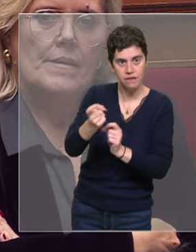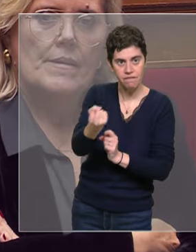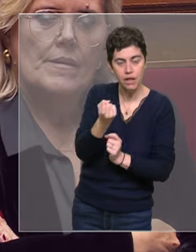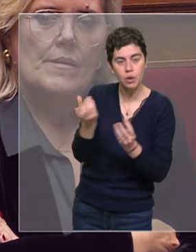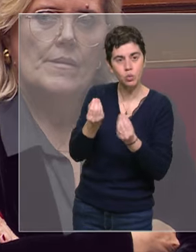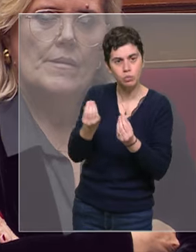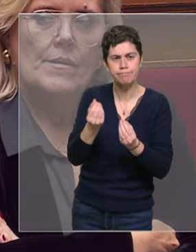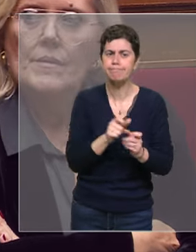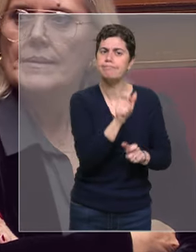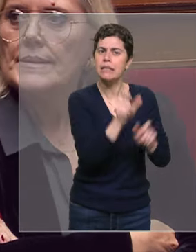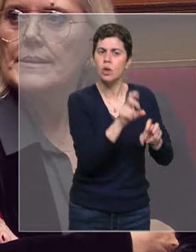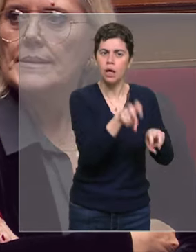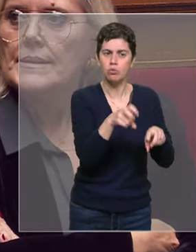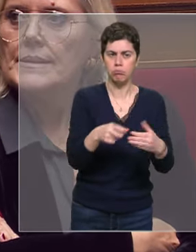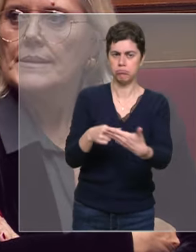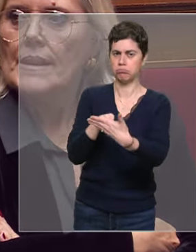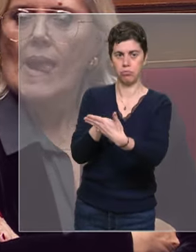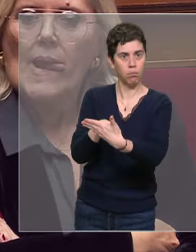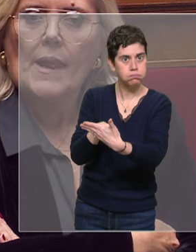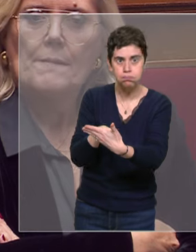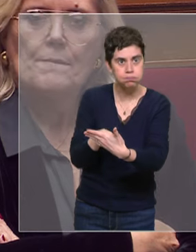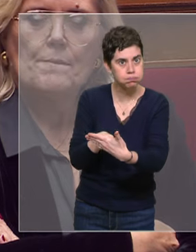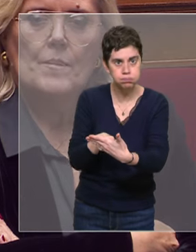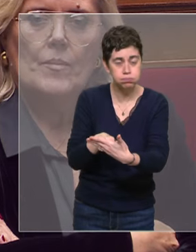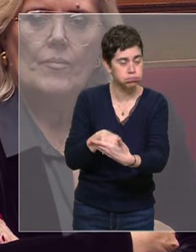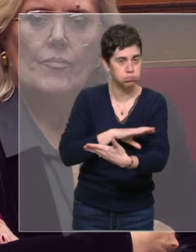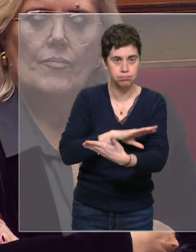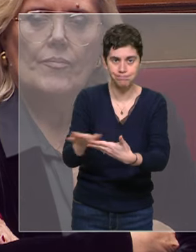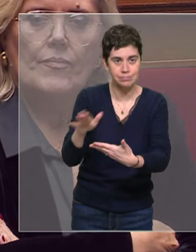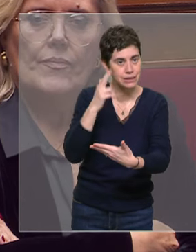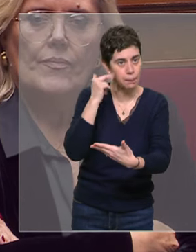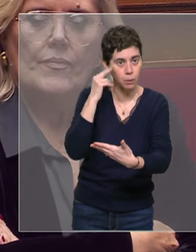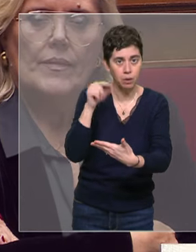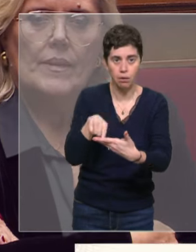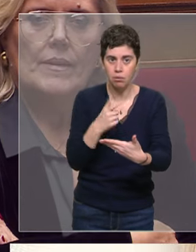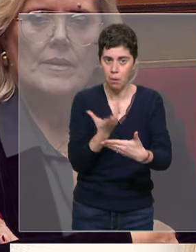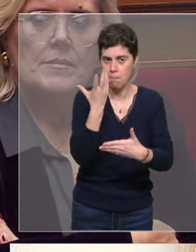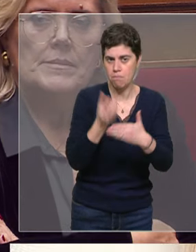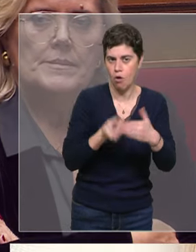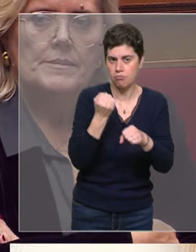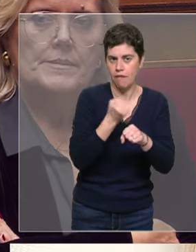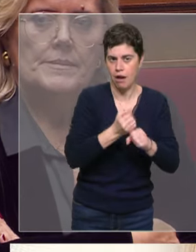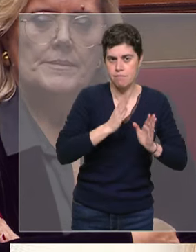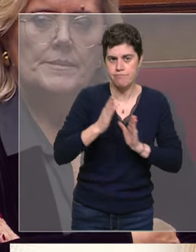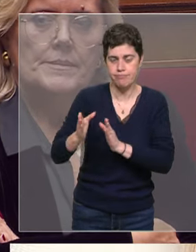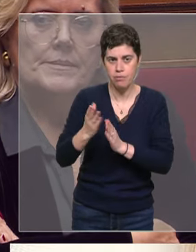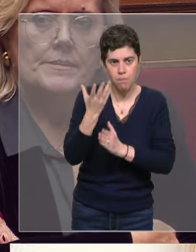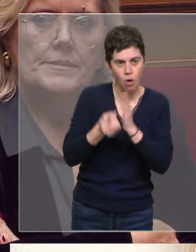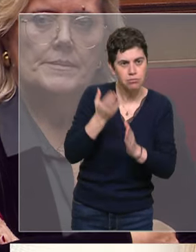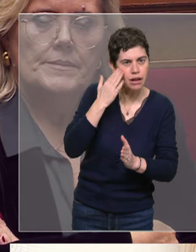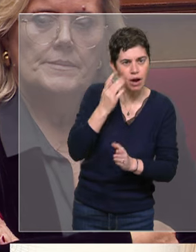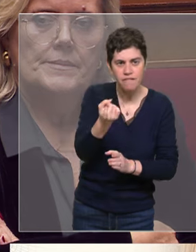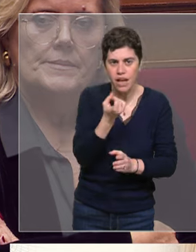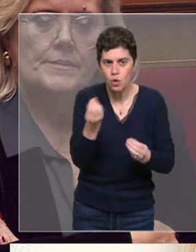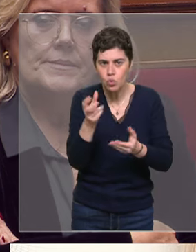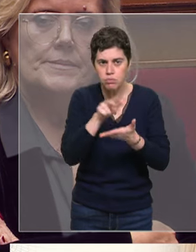fait remonter des aberrations d'étiquetage par de nombreux exemples qui soulignent le manque de rigueur et de traçabilité. Prenons l'exemple